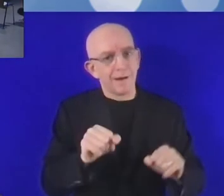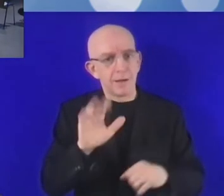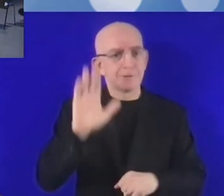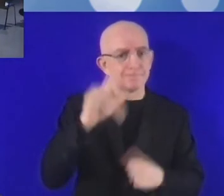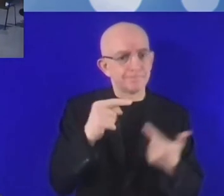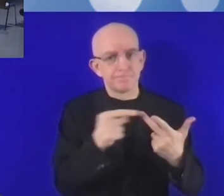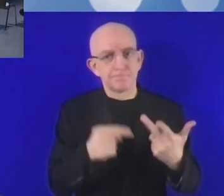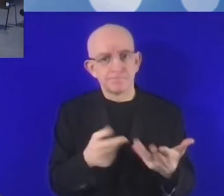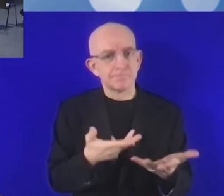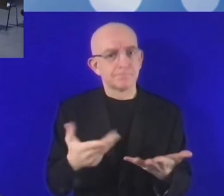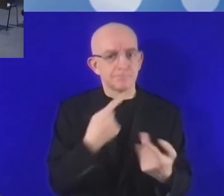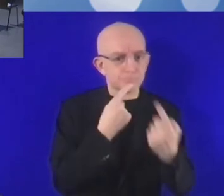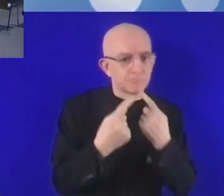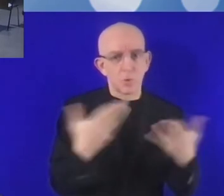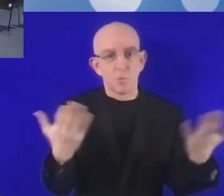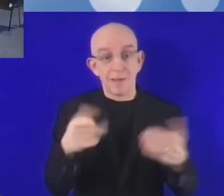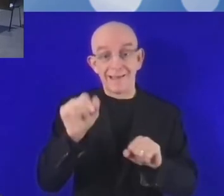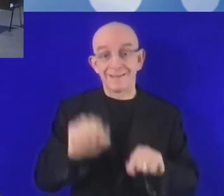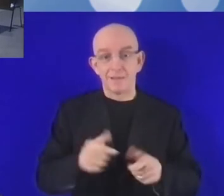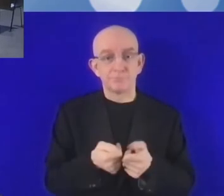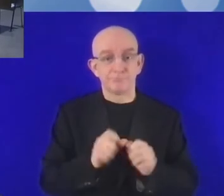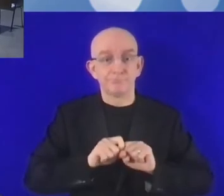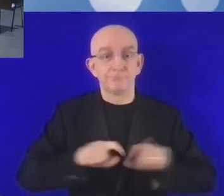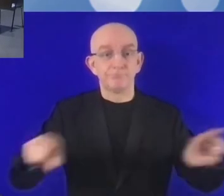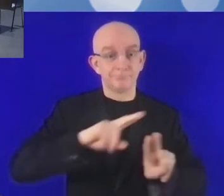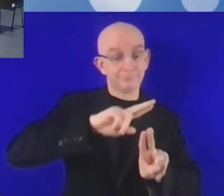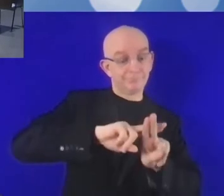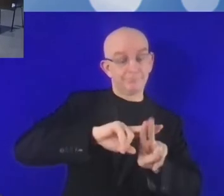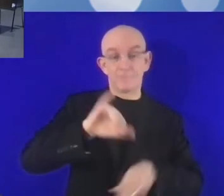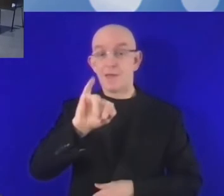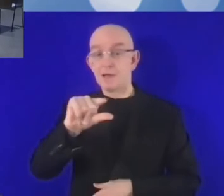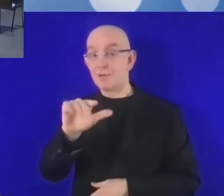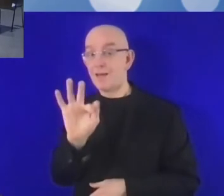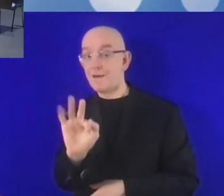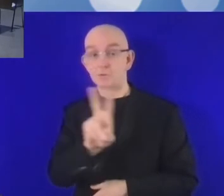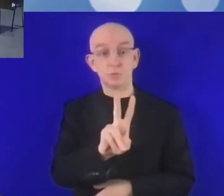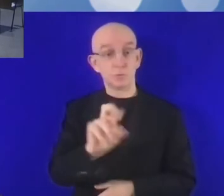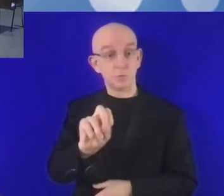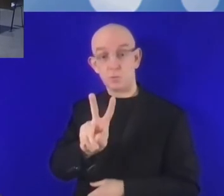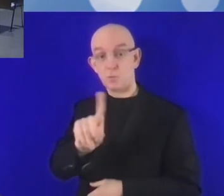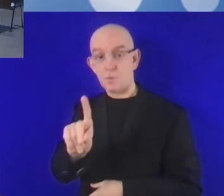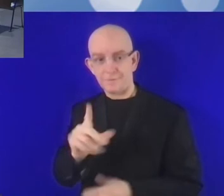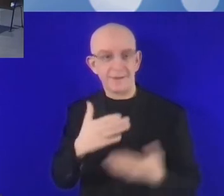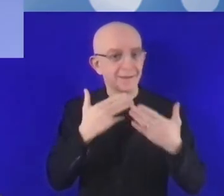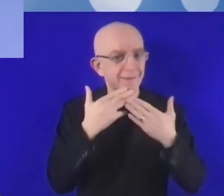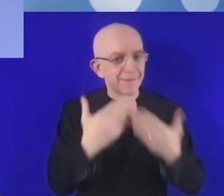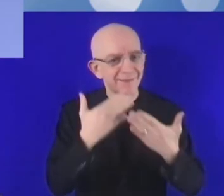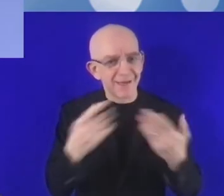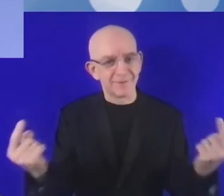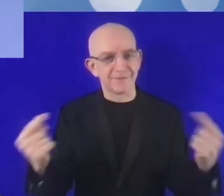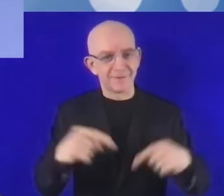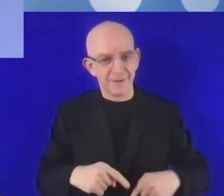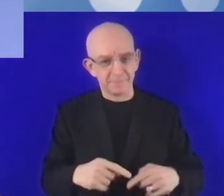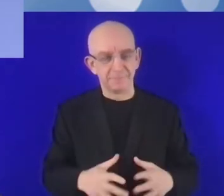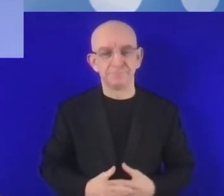soit physique ou en ligne. Merci beaucoup, Krzysztof Schubert. Merci à